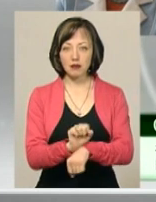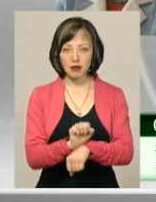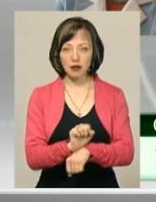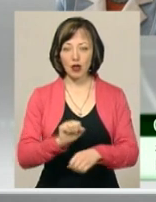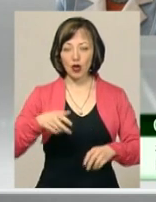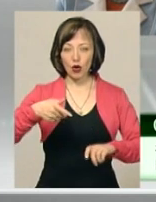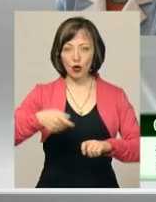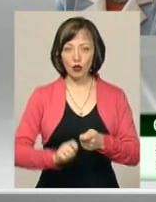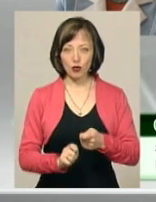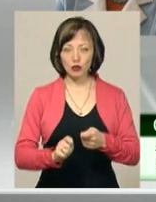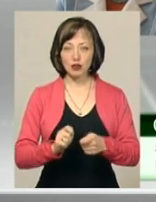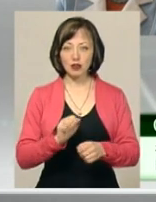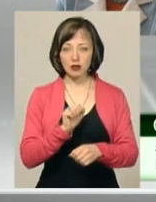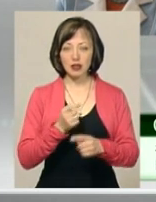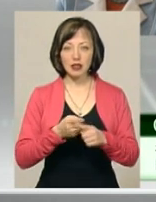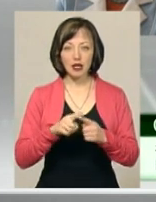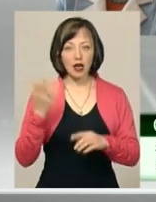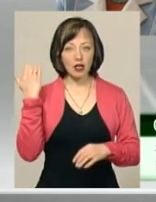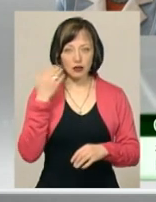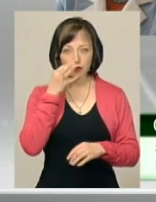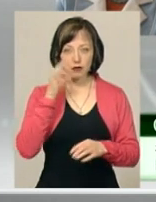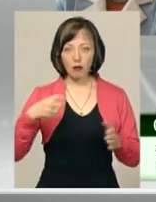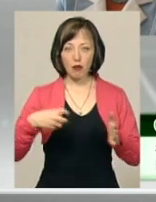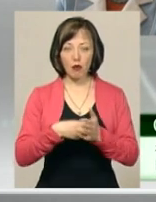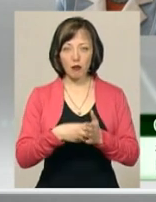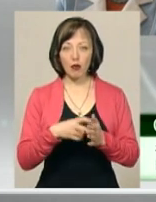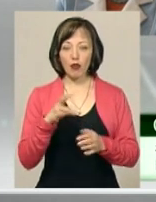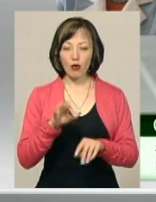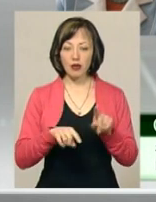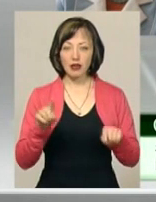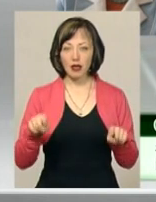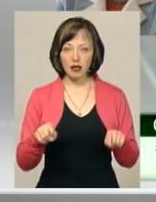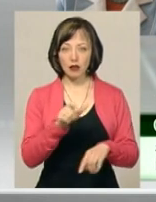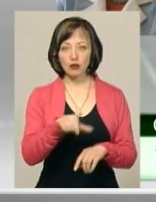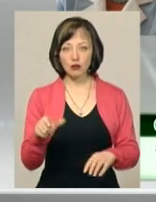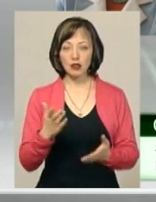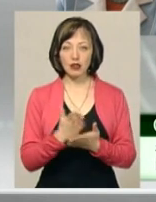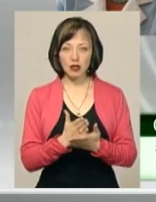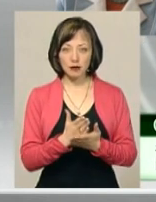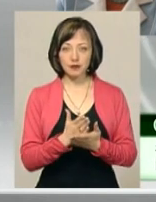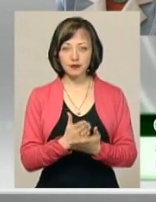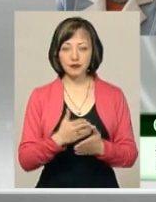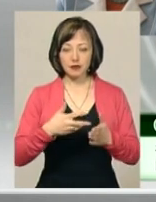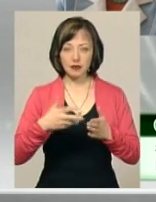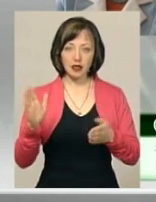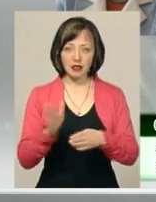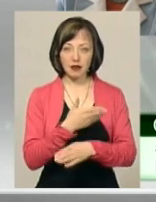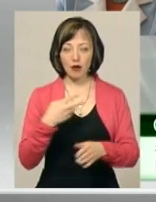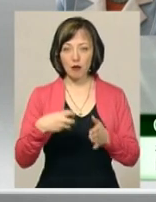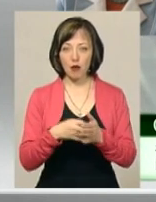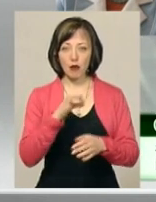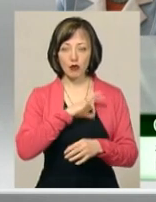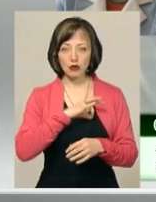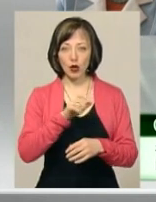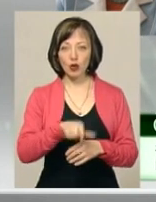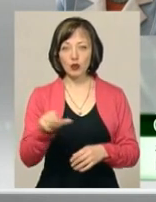ставлять глушки. Раніше ми практикували пломбувати, ну деякі такі споживачі є, які зривають пломби і користуються.